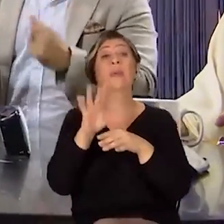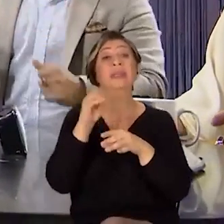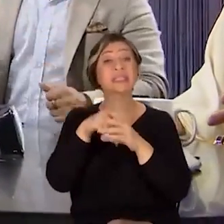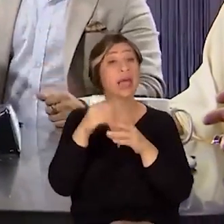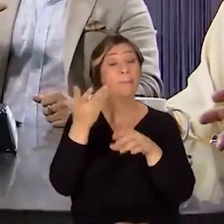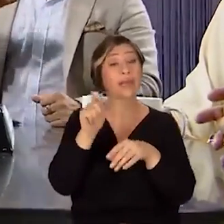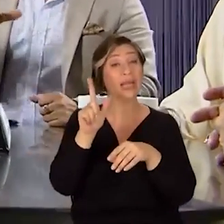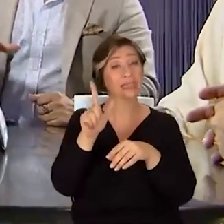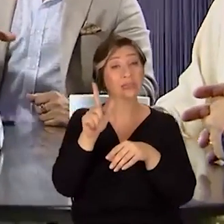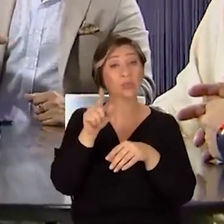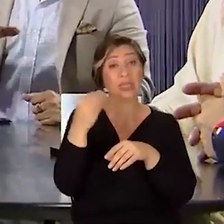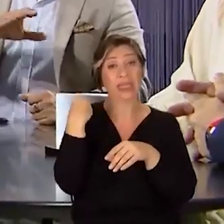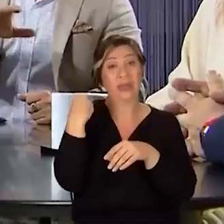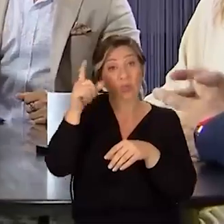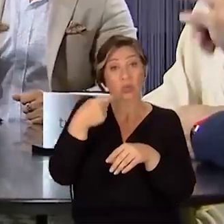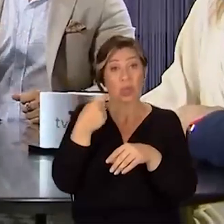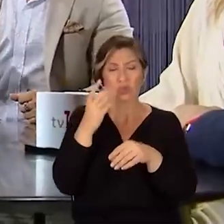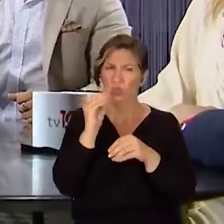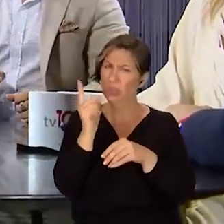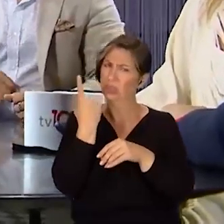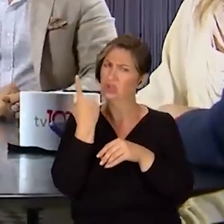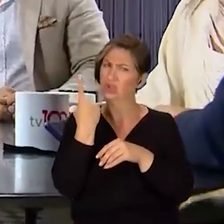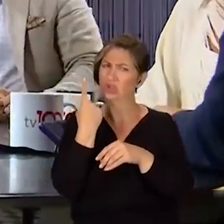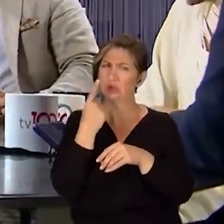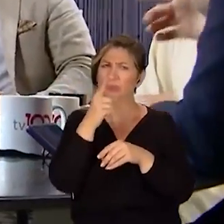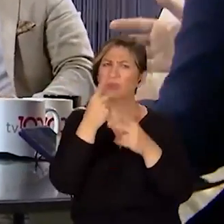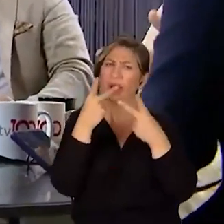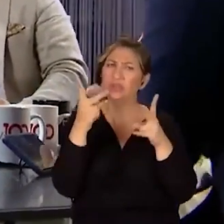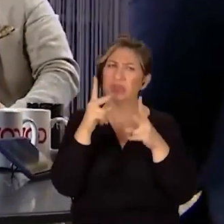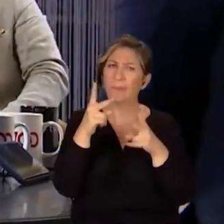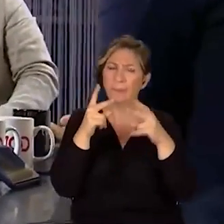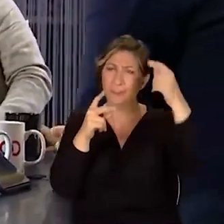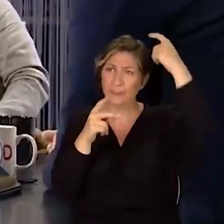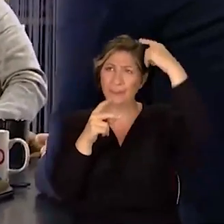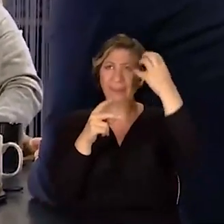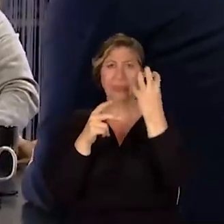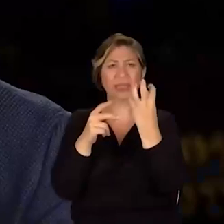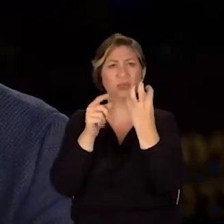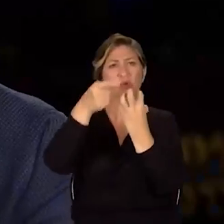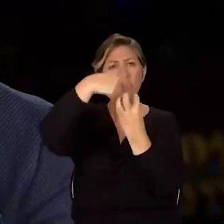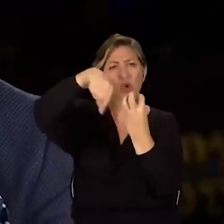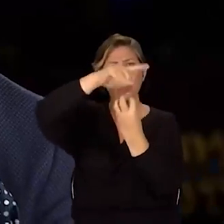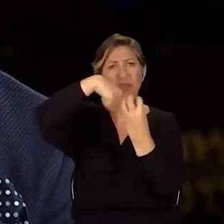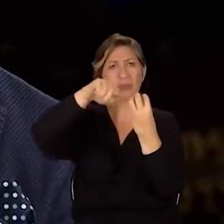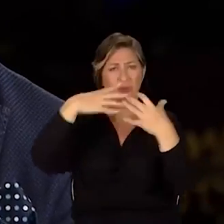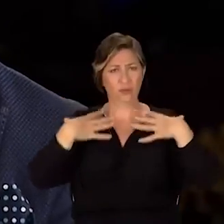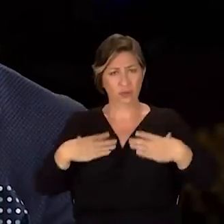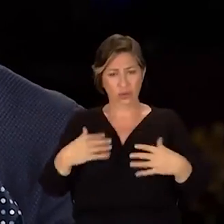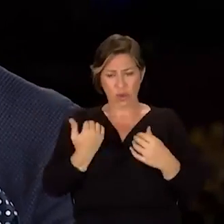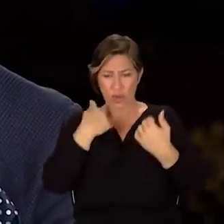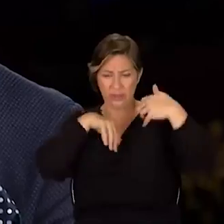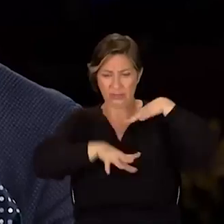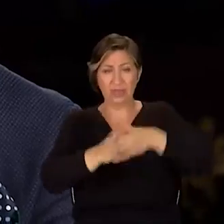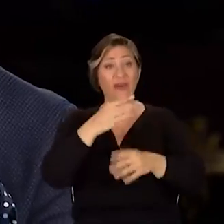lazım? Bakın bunu yeni buldular. Çok çok enteresan onu bir şey. Bunu isterseniz şöyle açıklayalım. Beynin dolaşımı vücudun dolaşımından farklı. Aslında burada